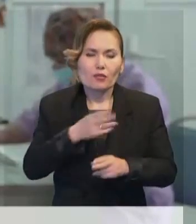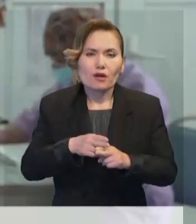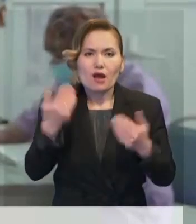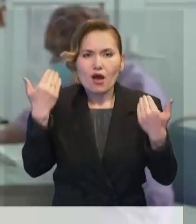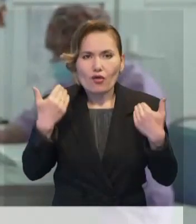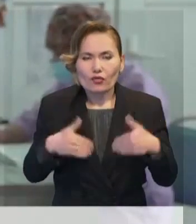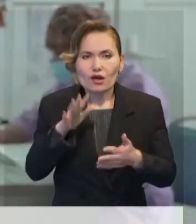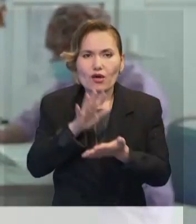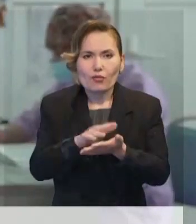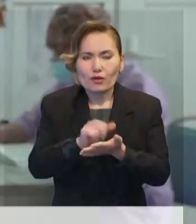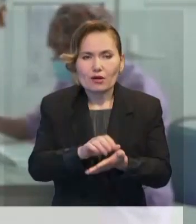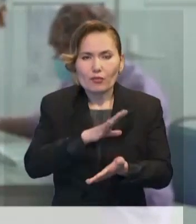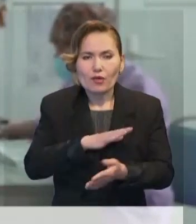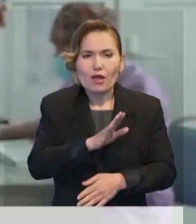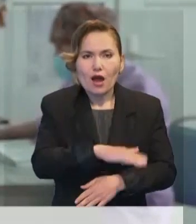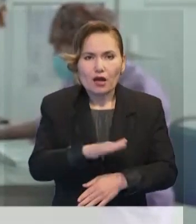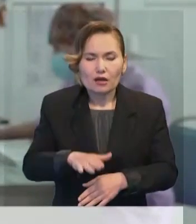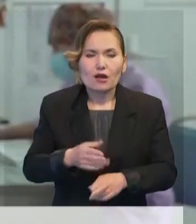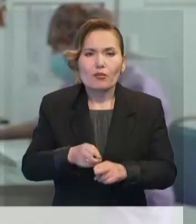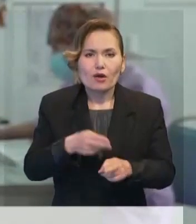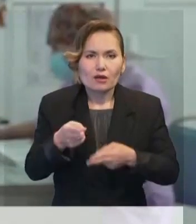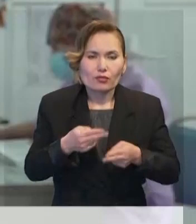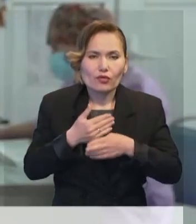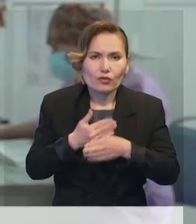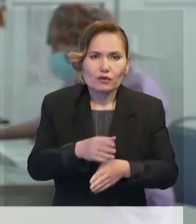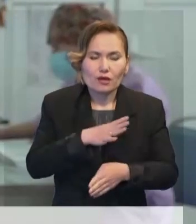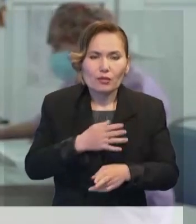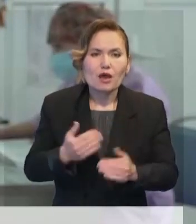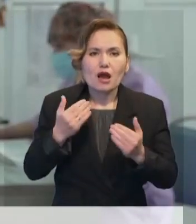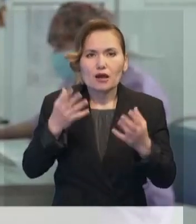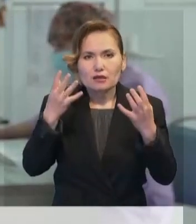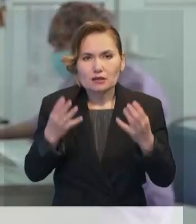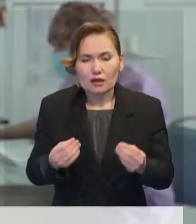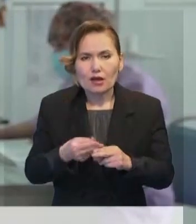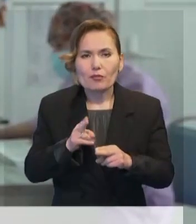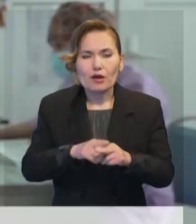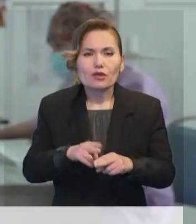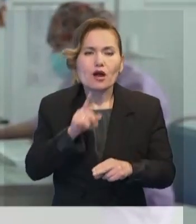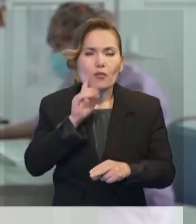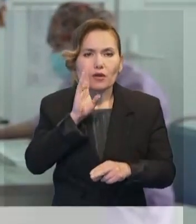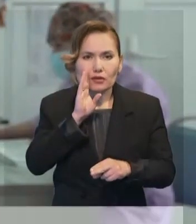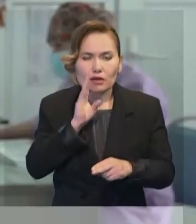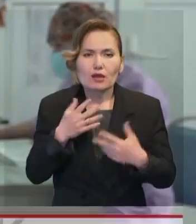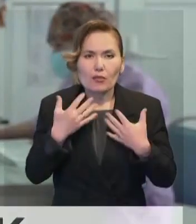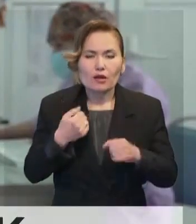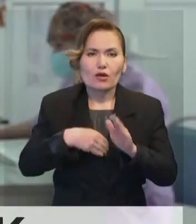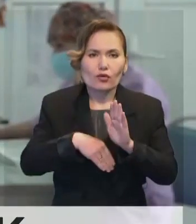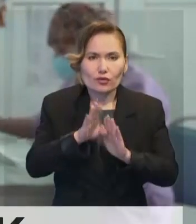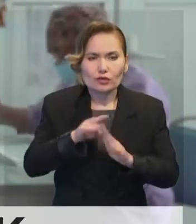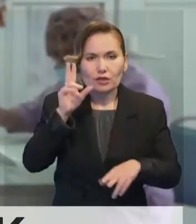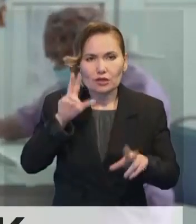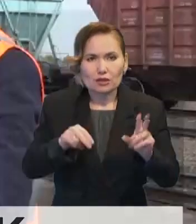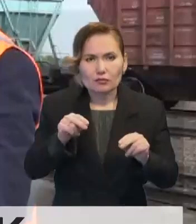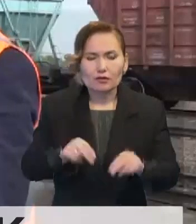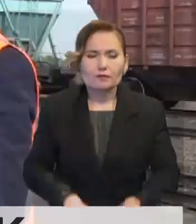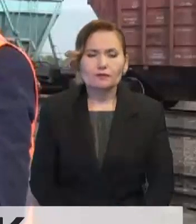келіп, ал аяқ қолына кешенді емдом шараларын жүргіземіз. Қазіргі уақытта науқастың жағдайы тұрақты, сауығып кетеді деп